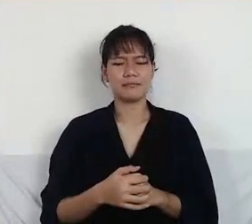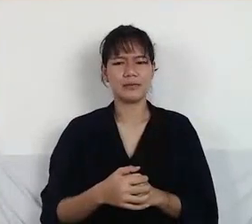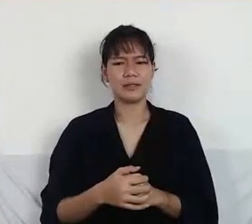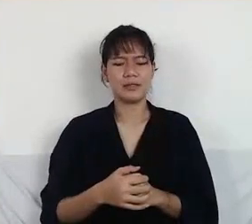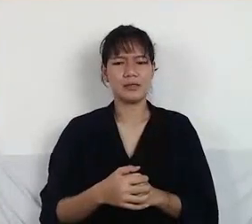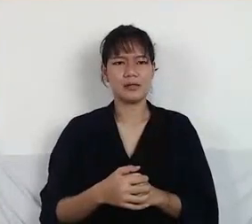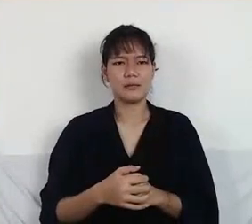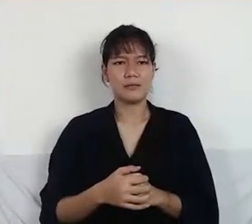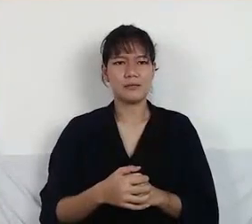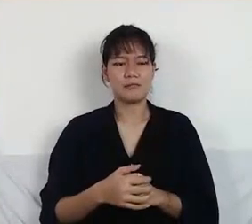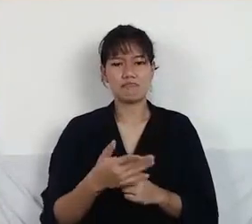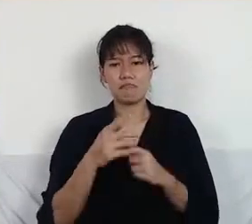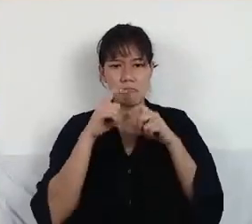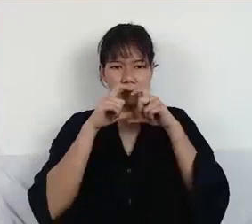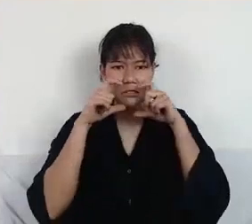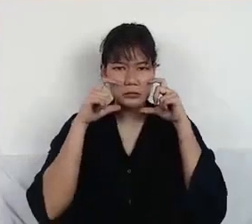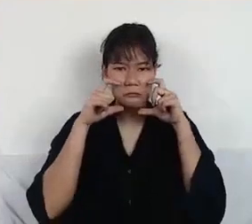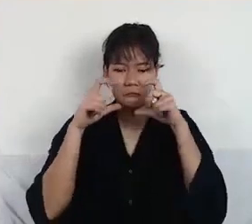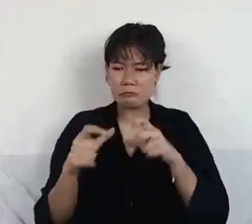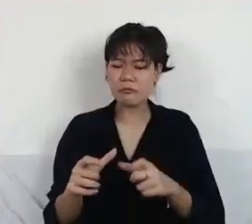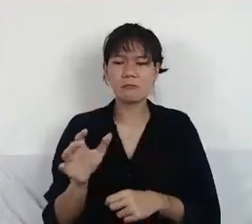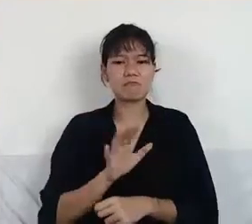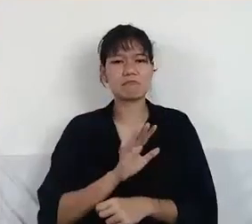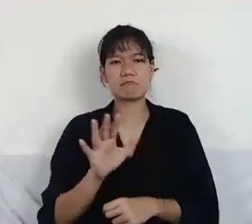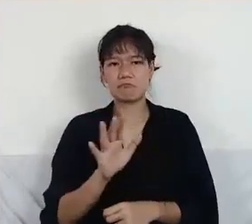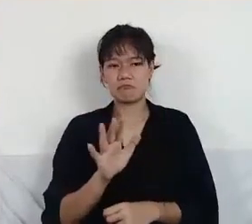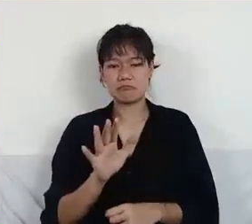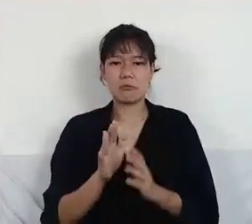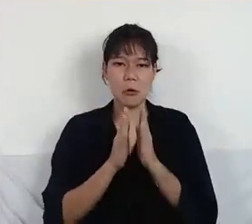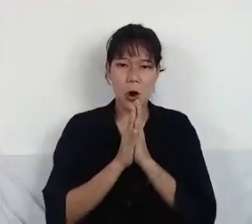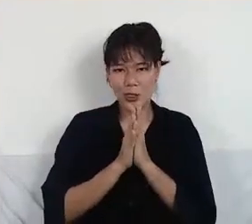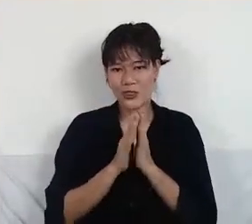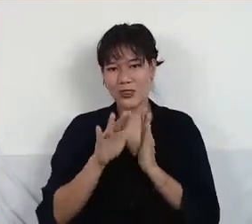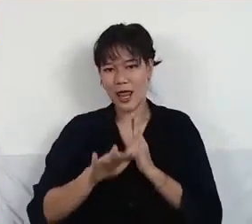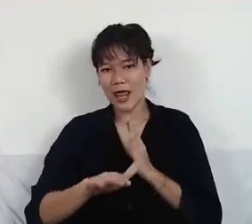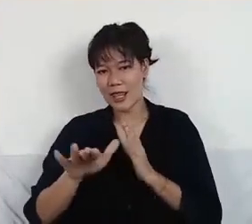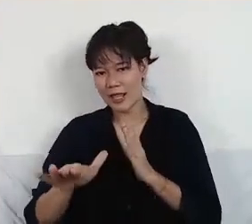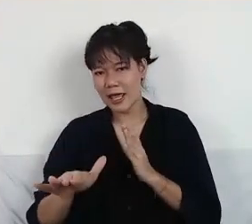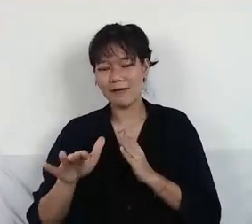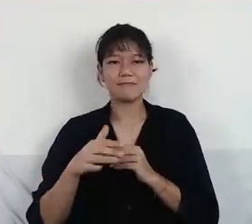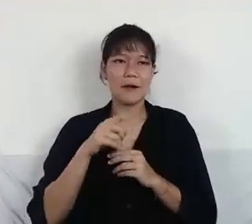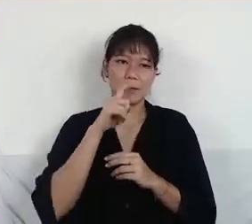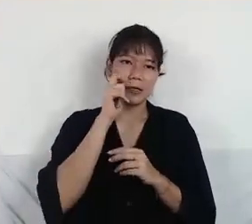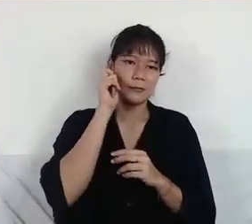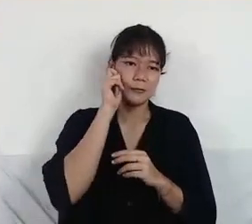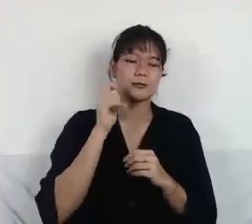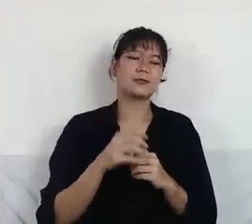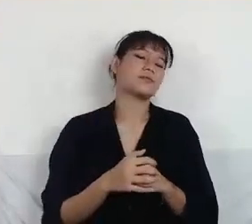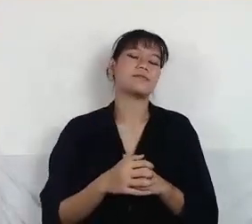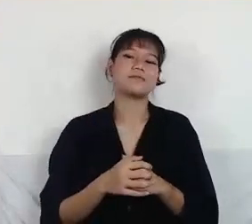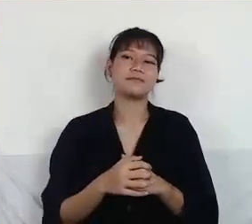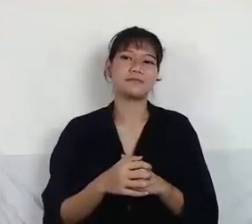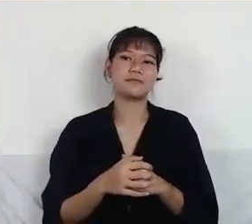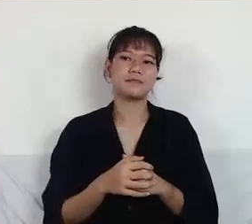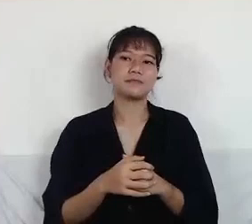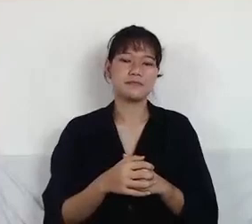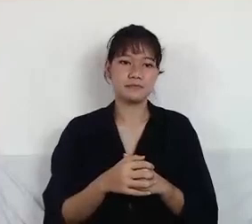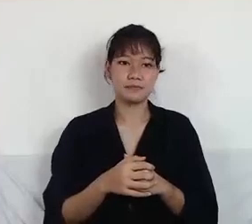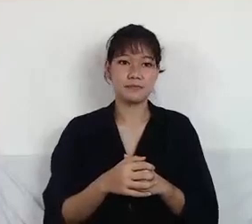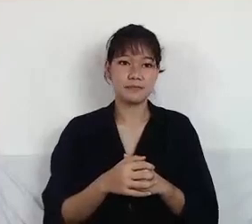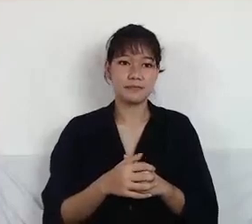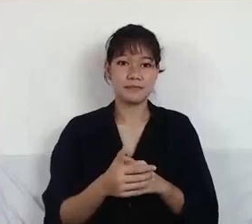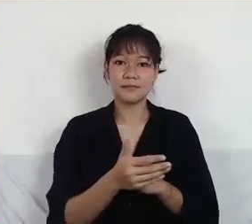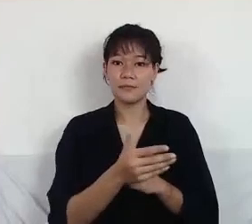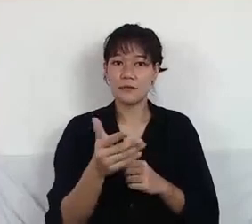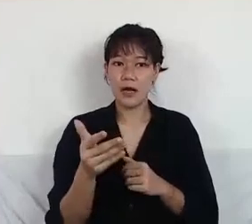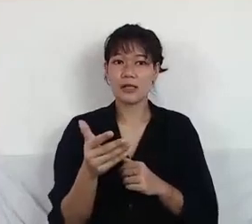maskernya ya Bapak Ibu dan saudara sekalian serta adik-adik. Oleh sebab itu, jemaat